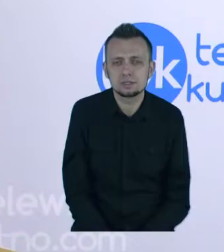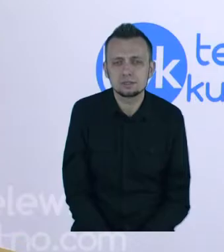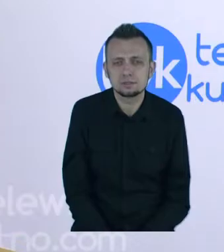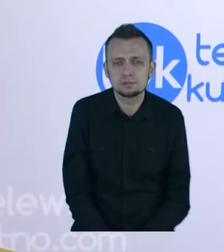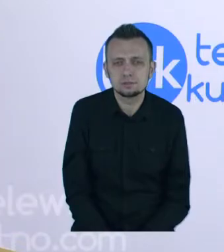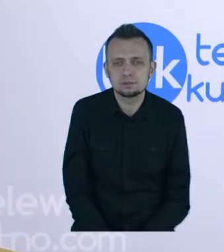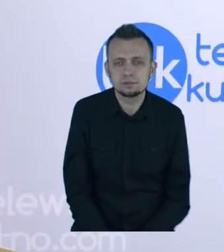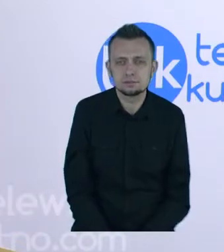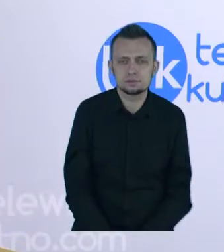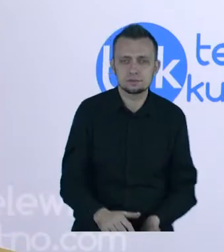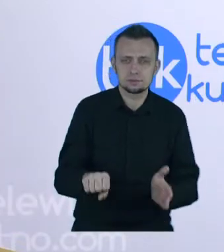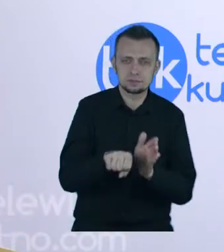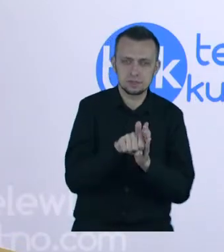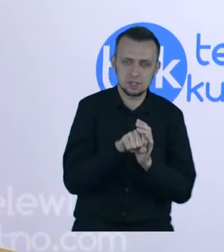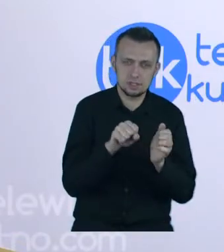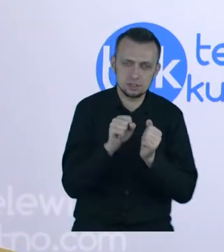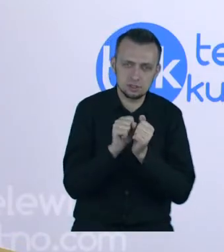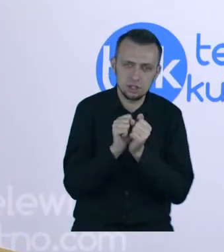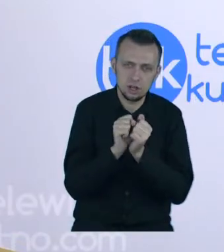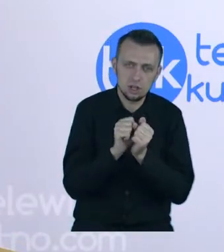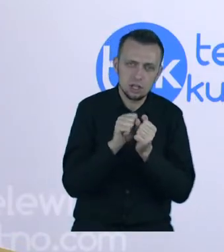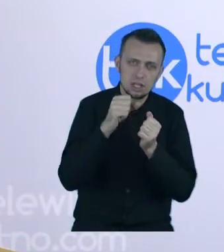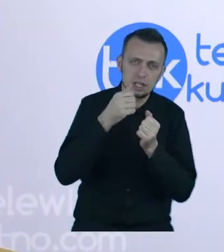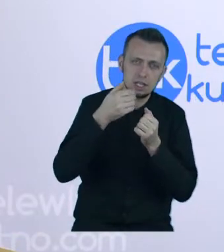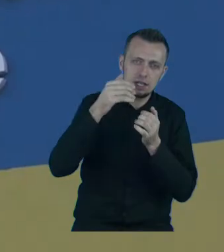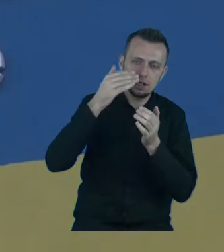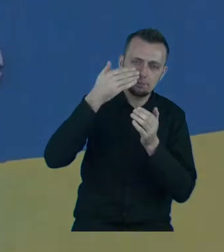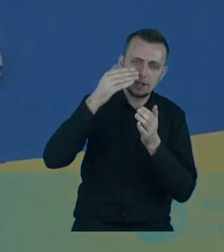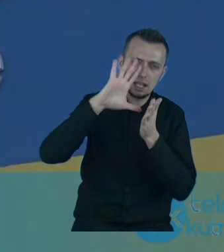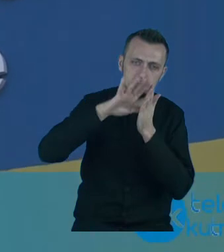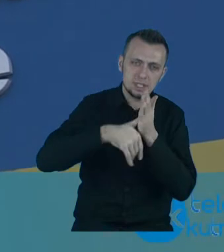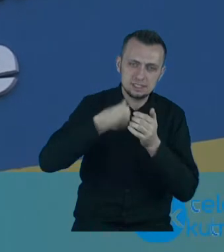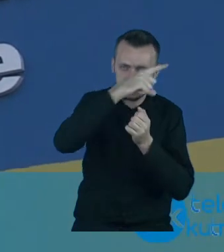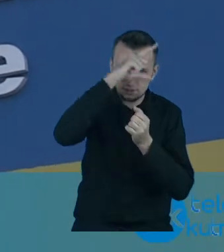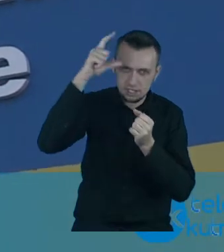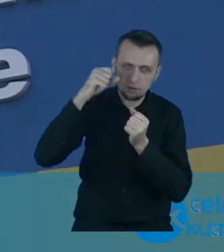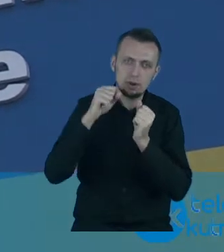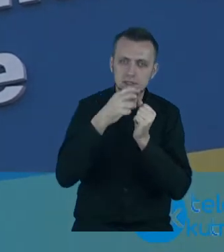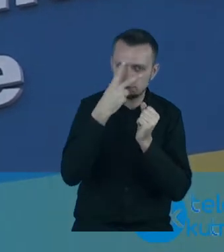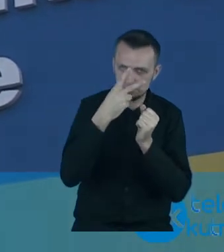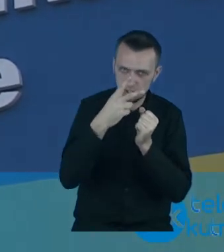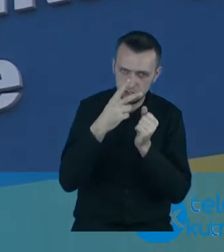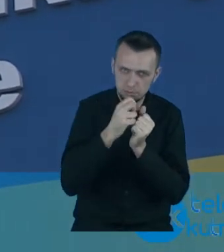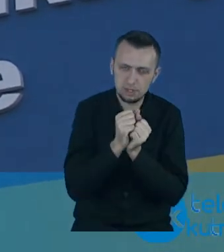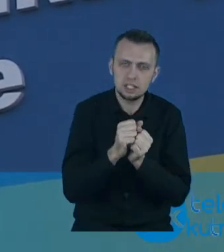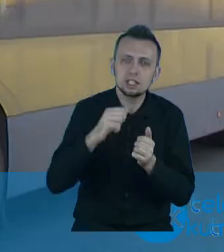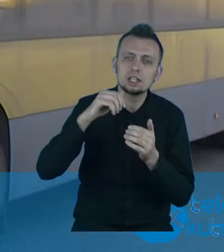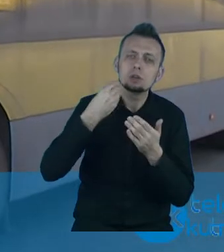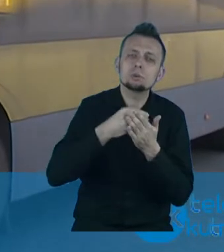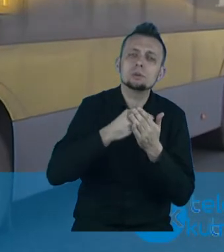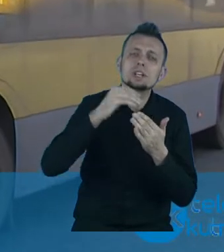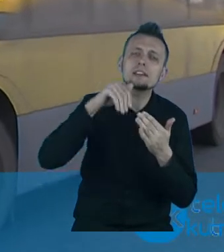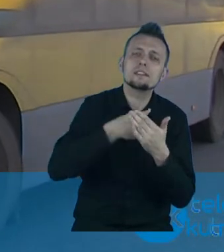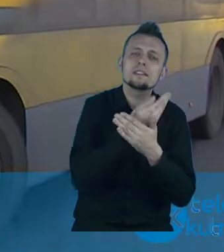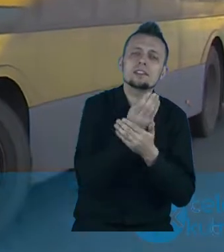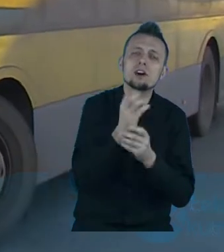Do taboru MZK w Kutnie trafi kolejny Solaris. To nie koniec inwestycji. Miejski Zakład Komunikacji w Kutnie kupuje kolejny autobus